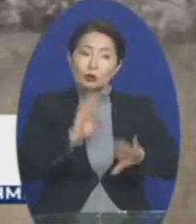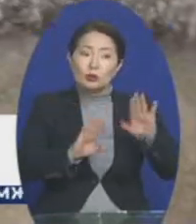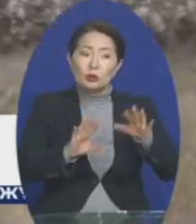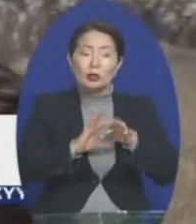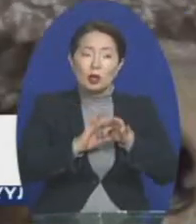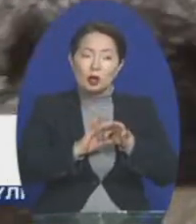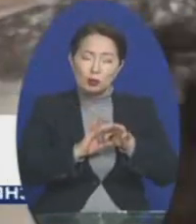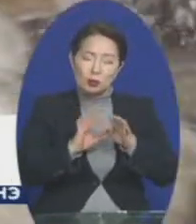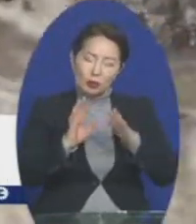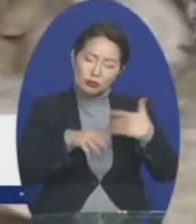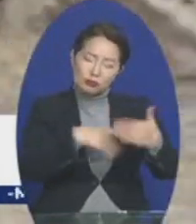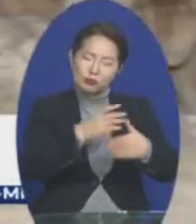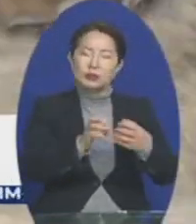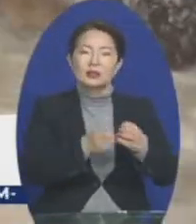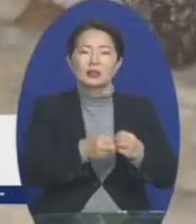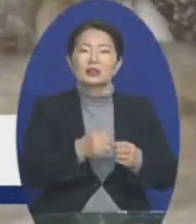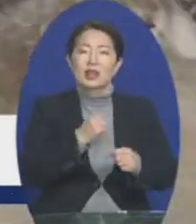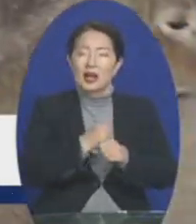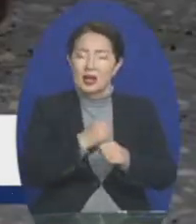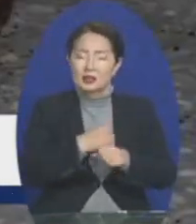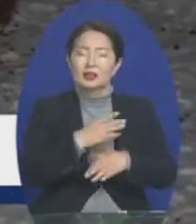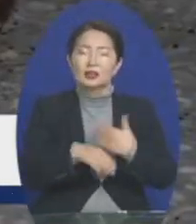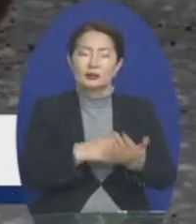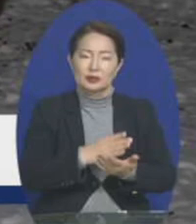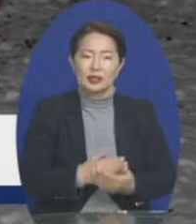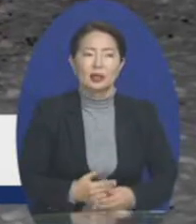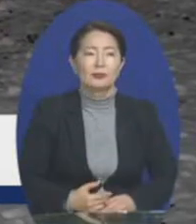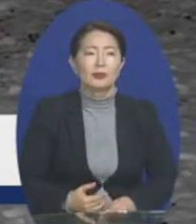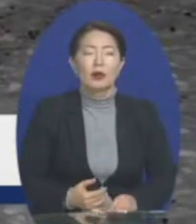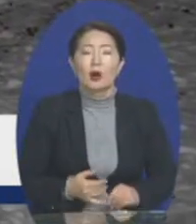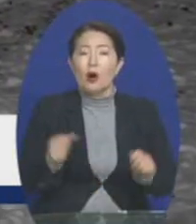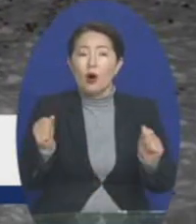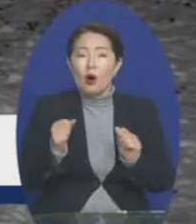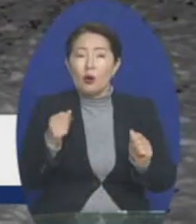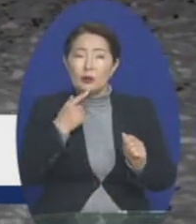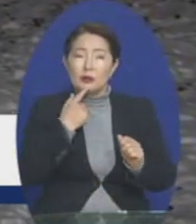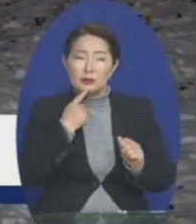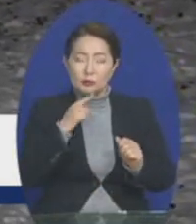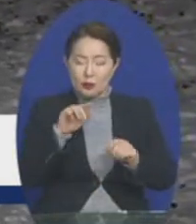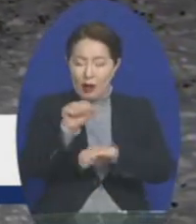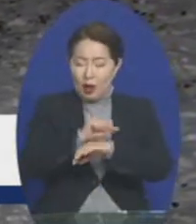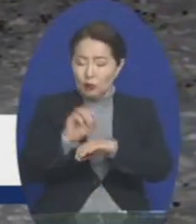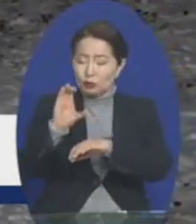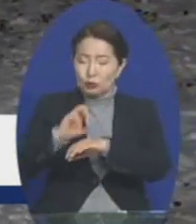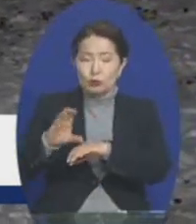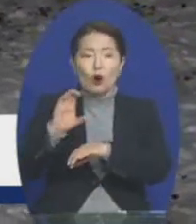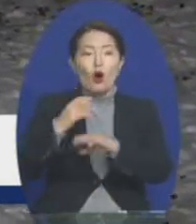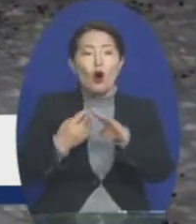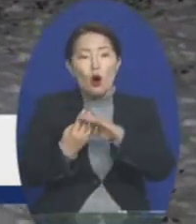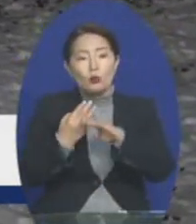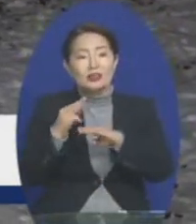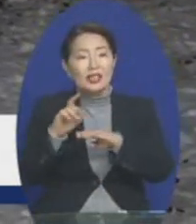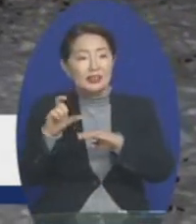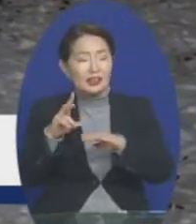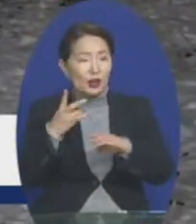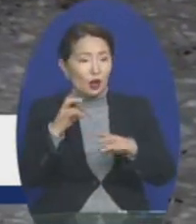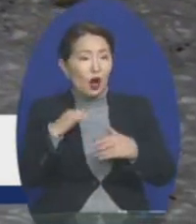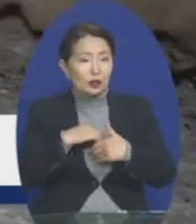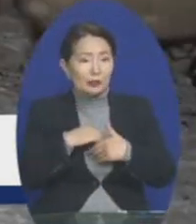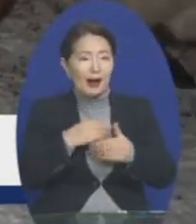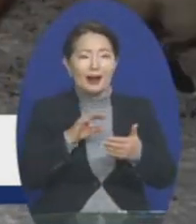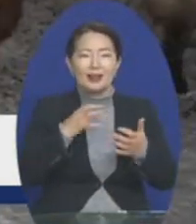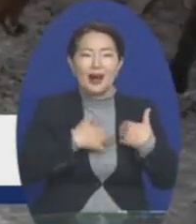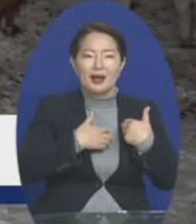байдлаар уялдуулан авч хэрэгжүүлж байна. Өвлжилт хүндэрсэн аймаг сумдад үс тэжээлийн нөөцийг яаралтай